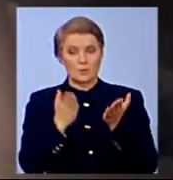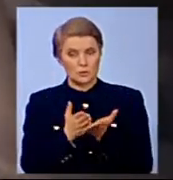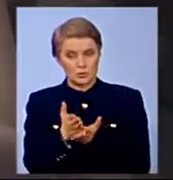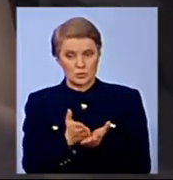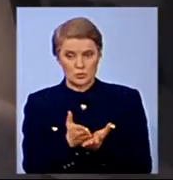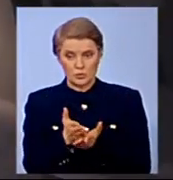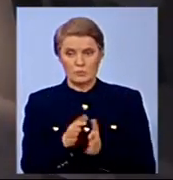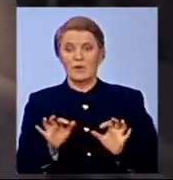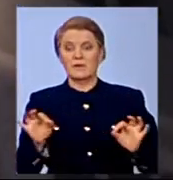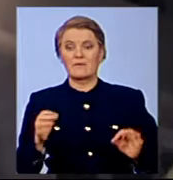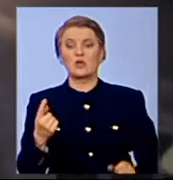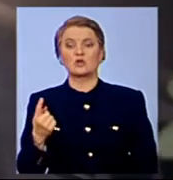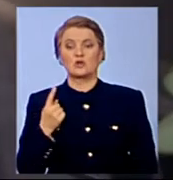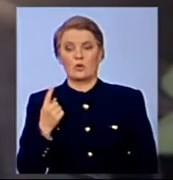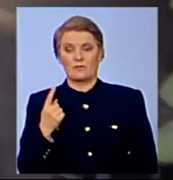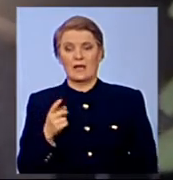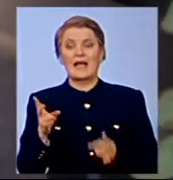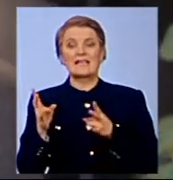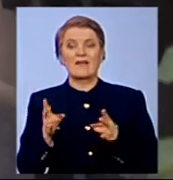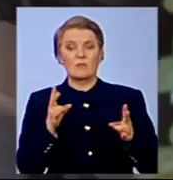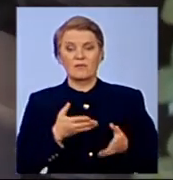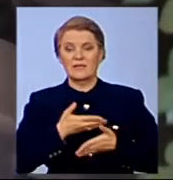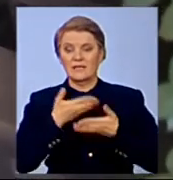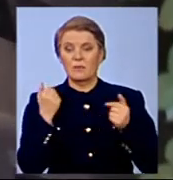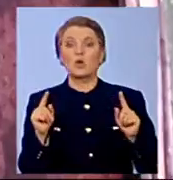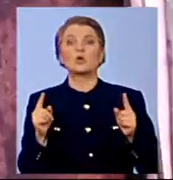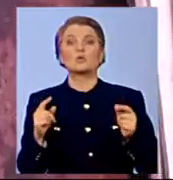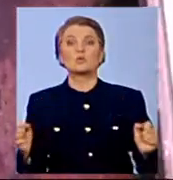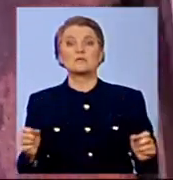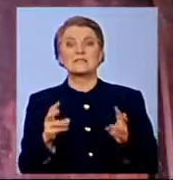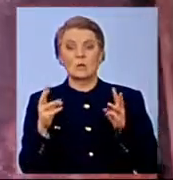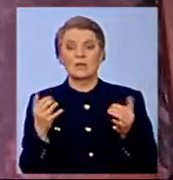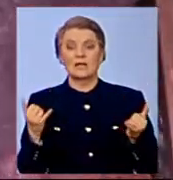черговий зміни ДСНС. Травмованих немає. Чому зайнялося, нині з'ясовують.